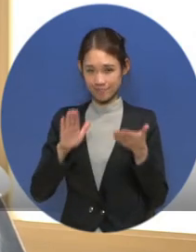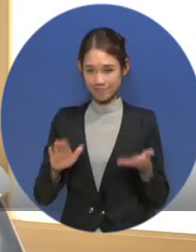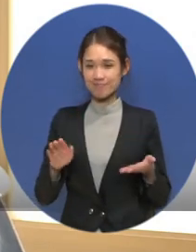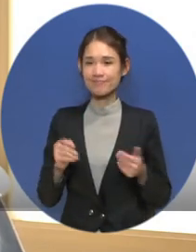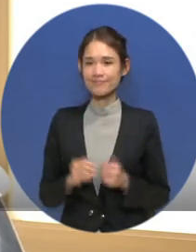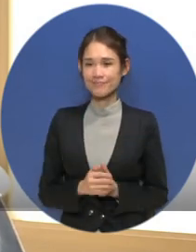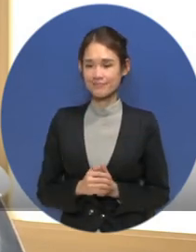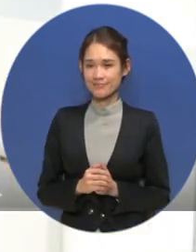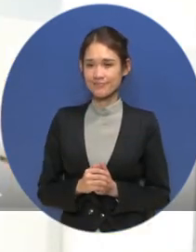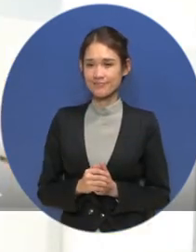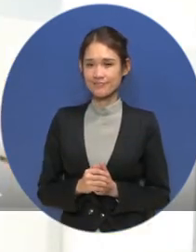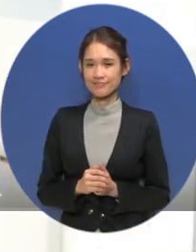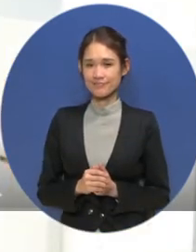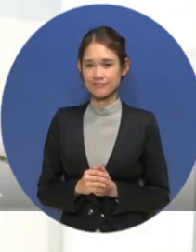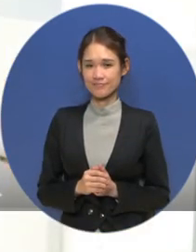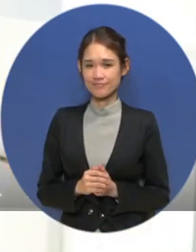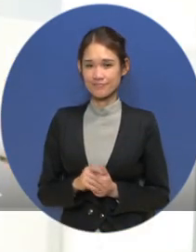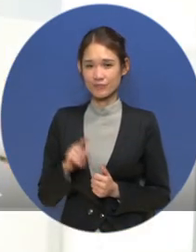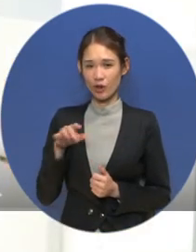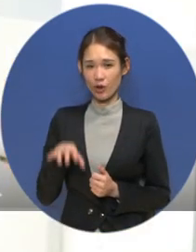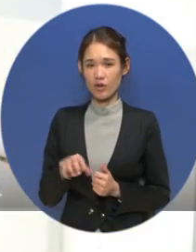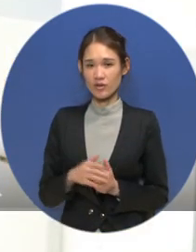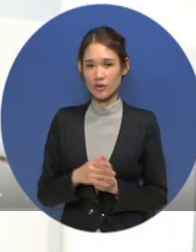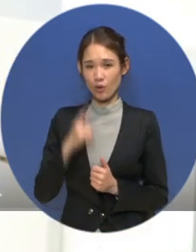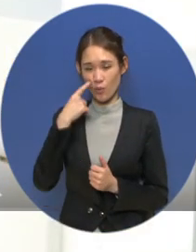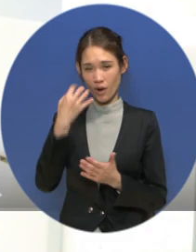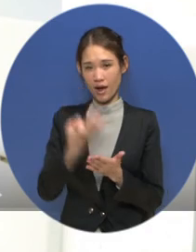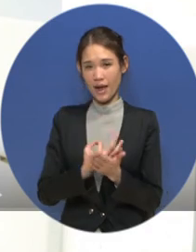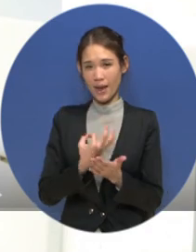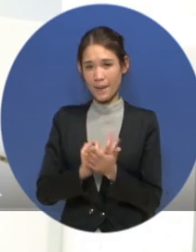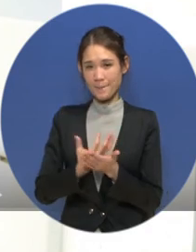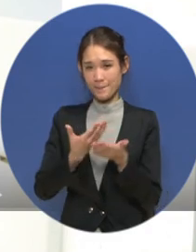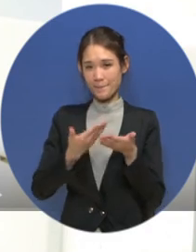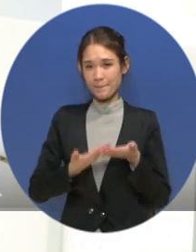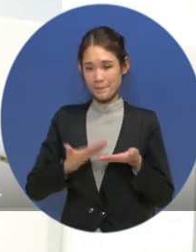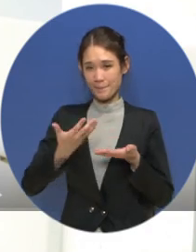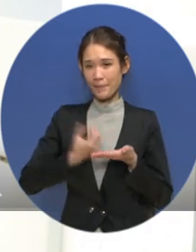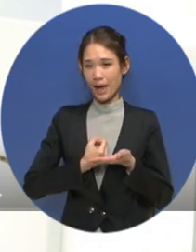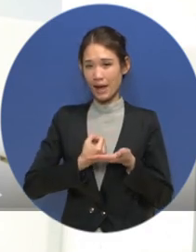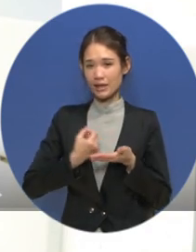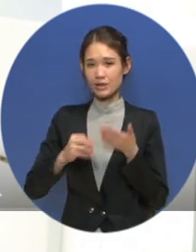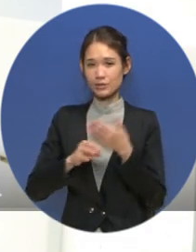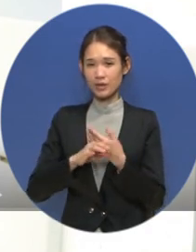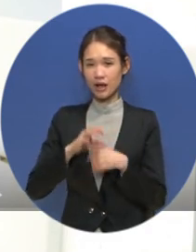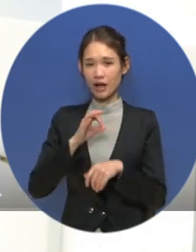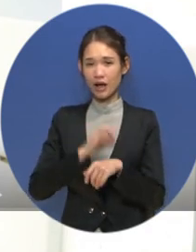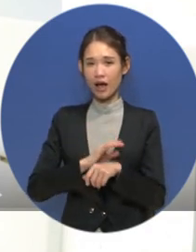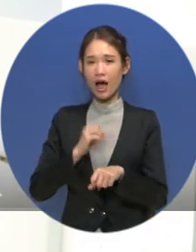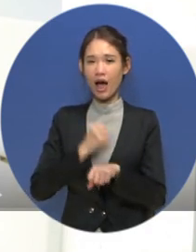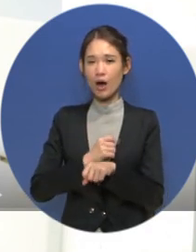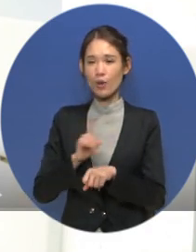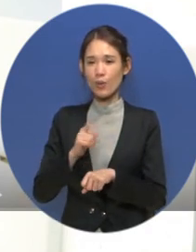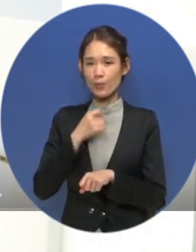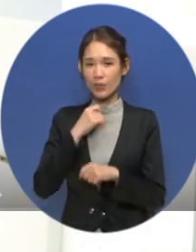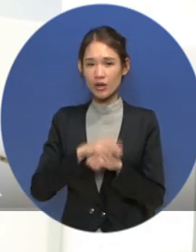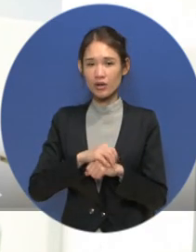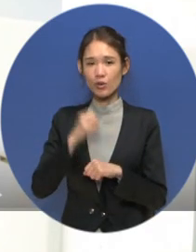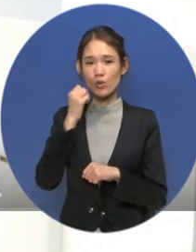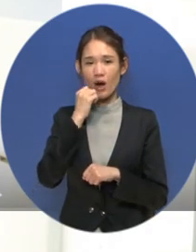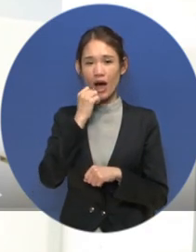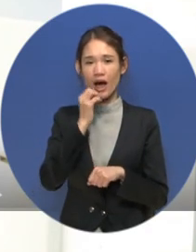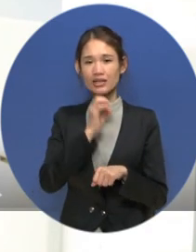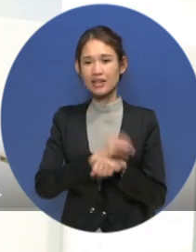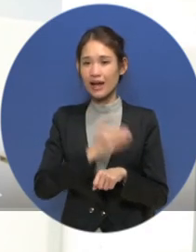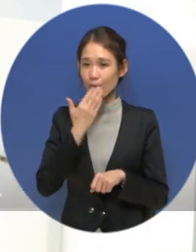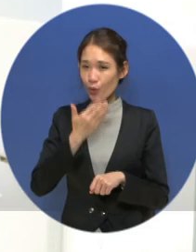김성진입니다. 여기서 돈 받으면 그걸로 뭐 하고 싶어요? 과자 사올 수